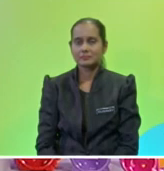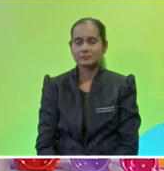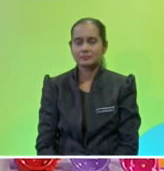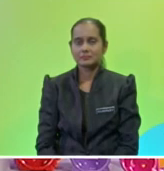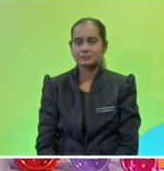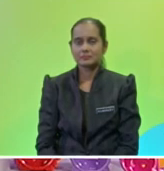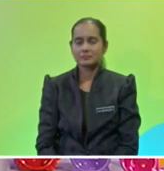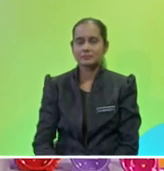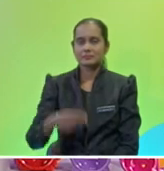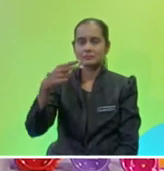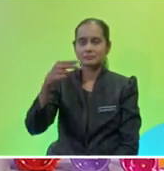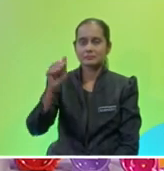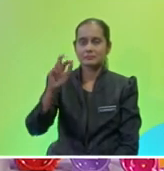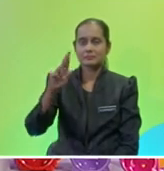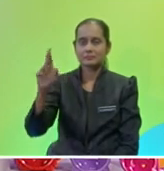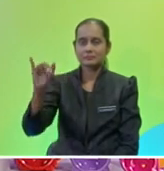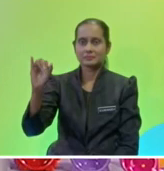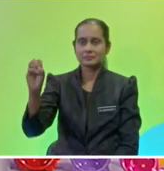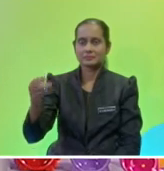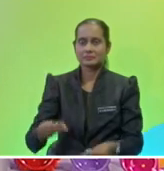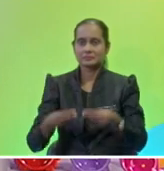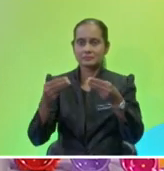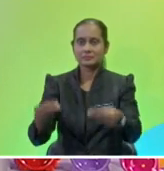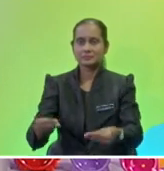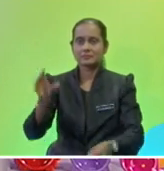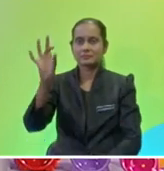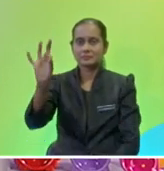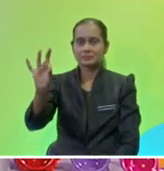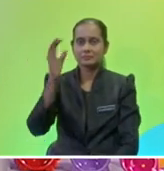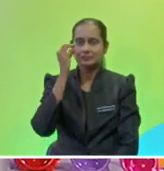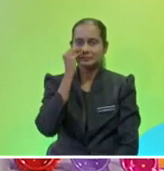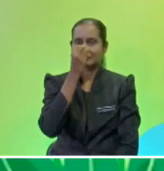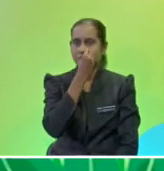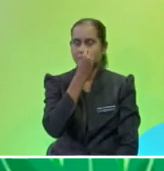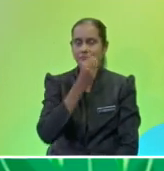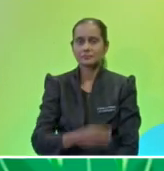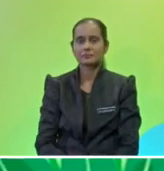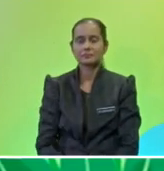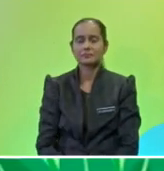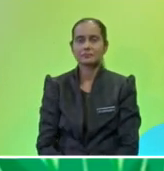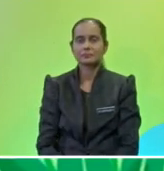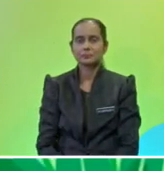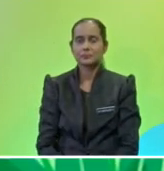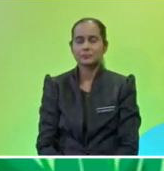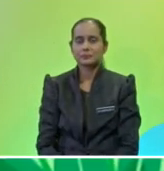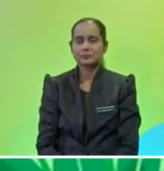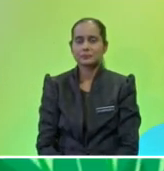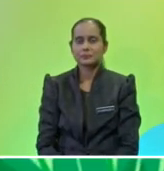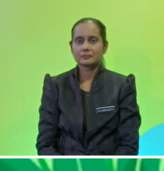Harus beri 8 Kuntum bunga tulip kepada Ifah Haris